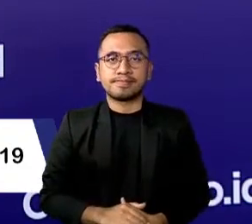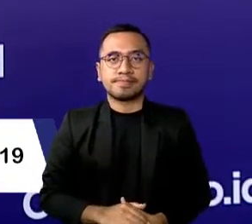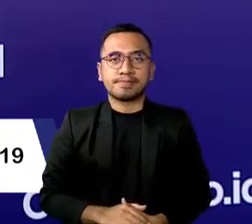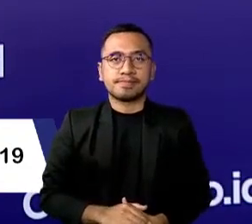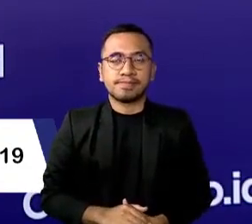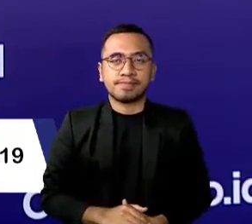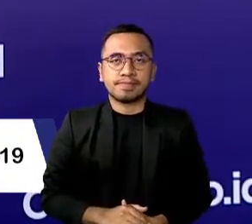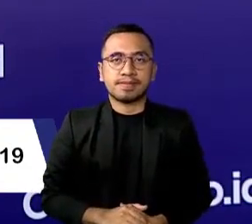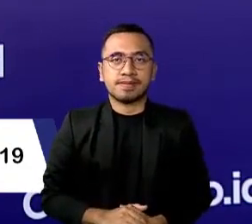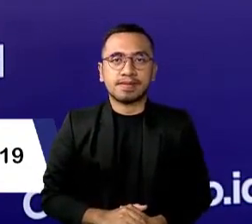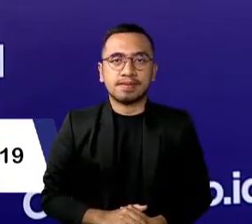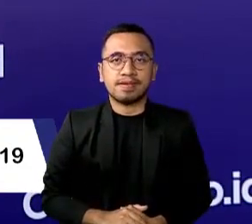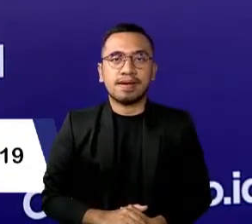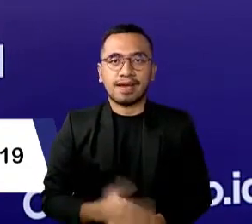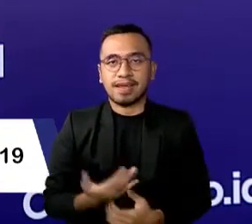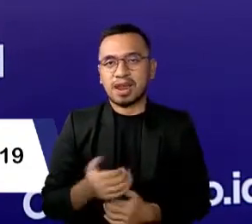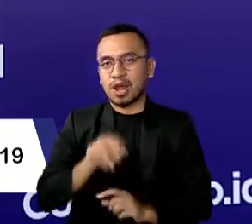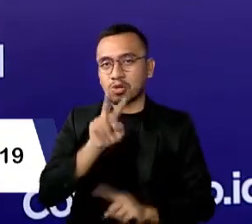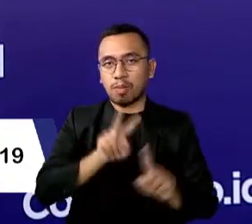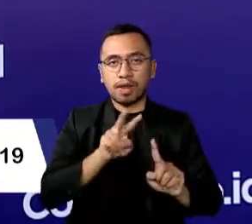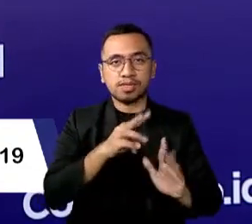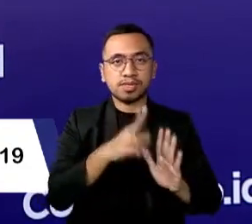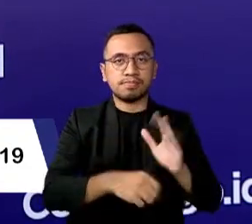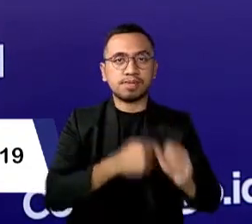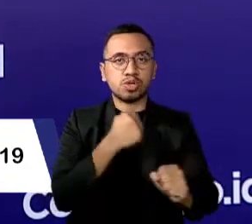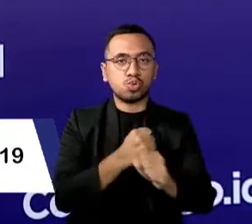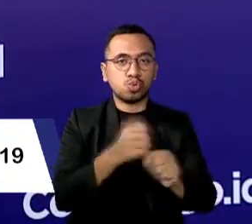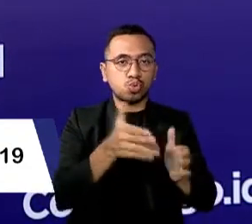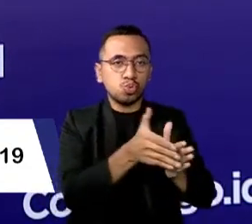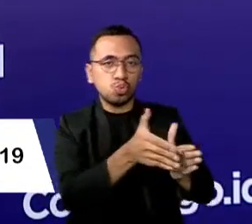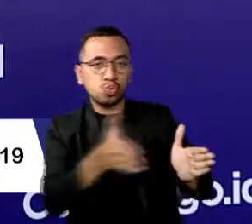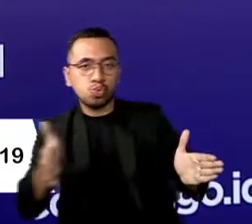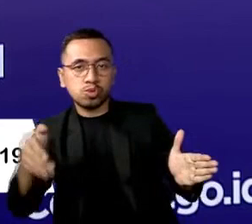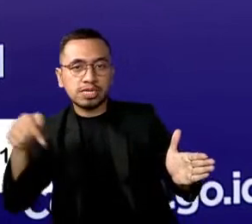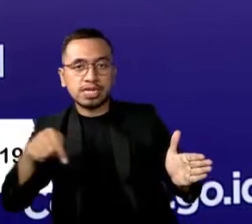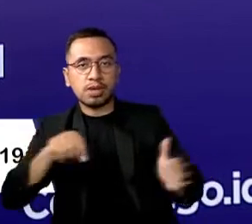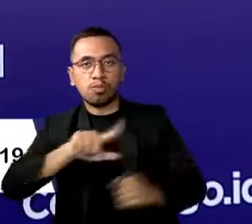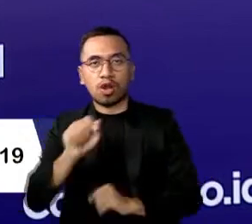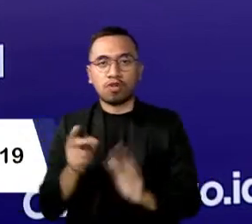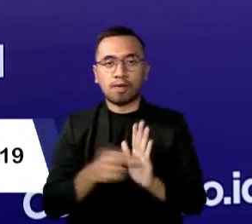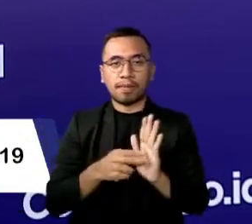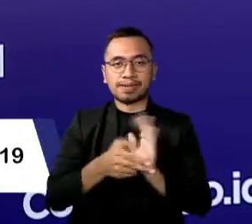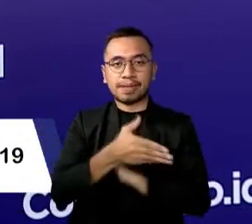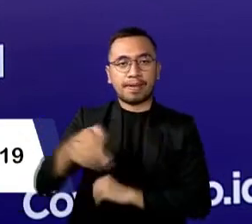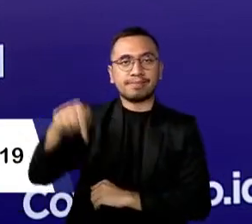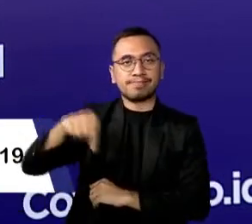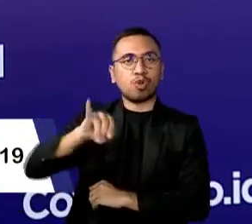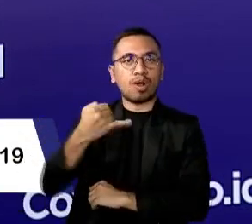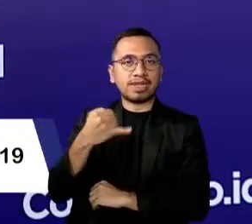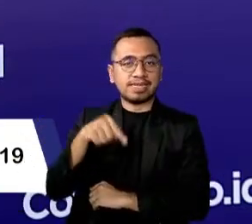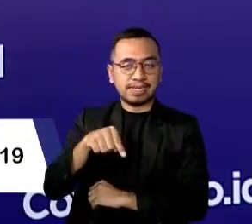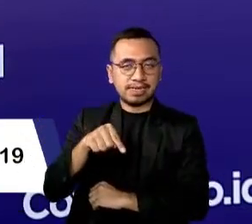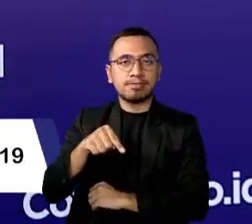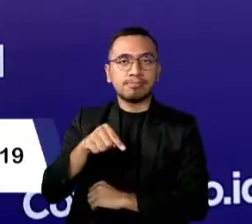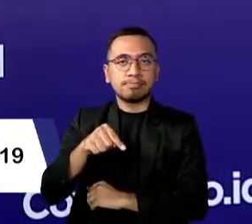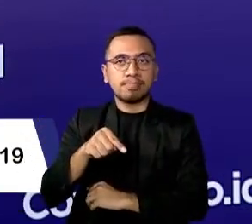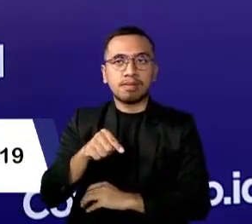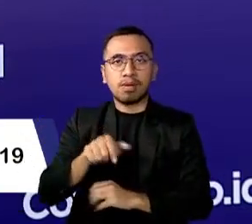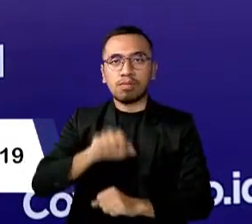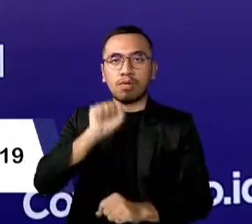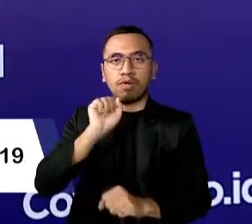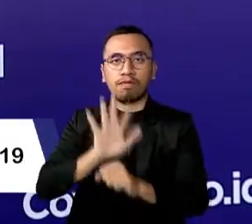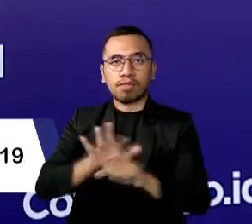satu selama 12 pekan berturut-turut sejak pekan kedua November 2020 tren jumlah kasus